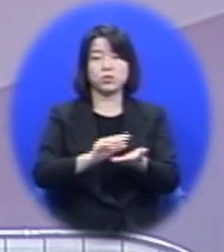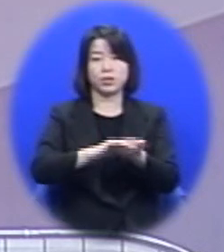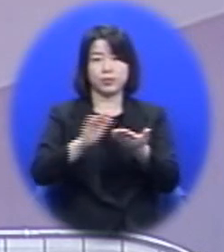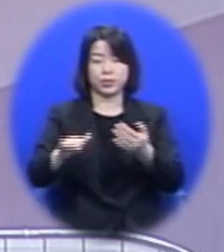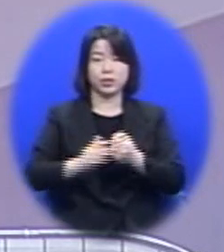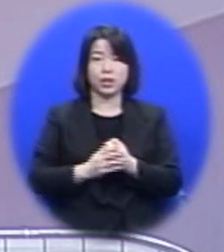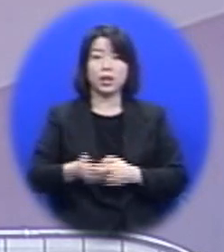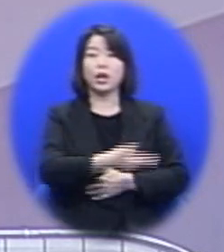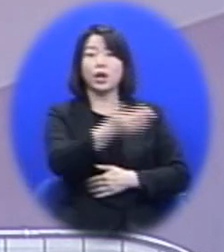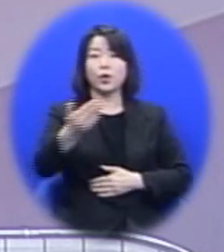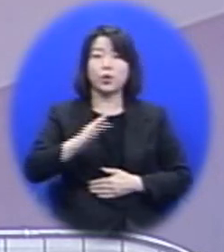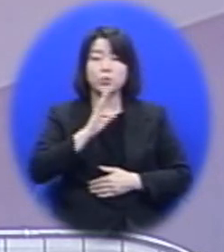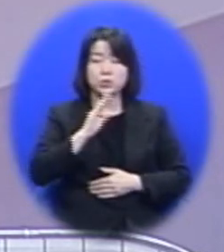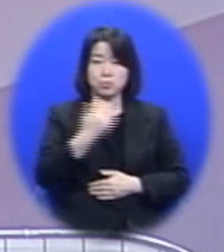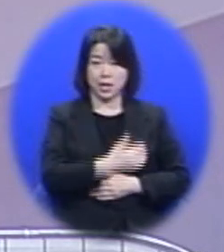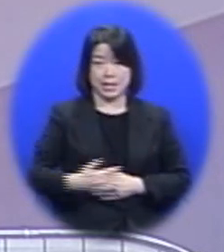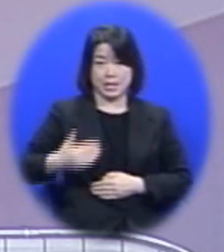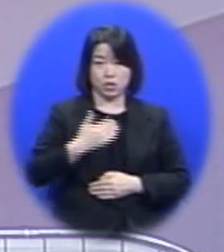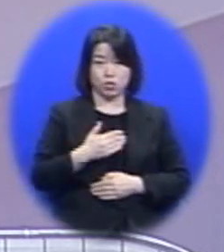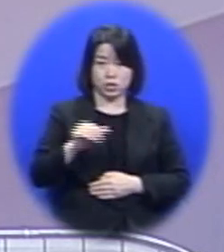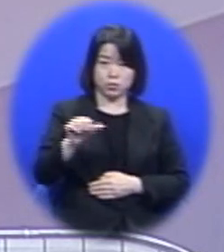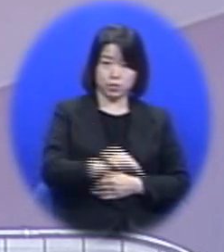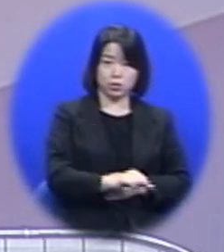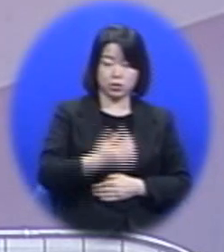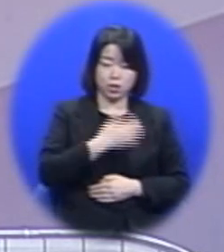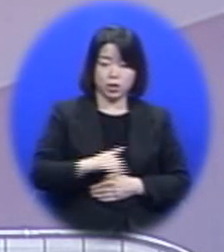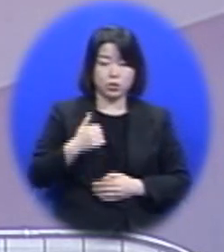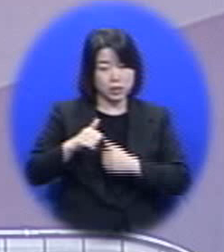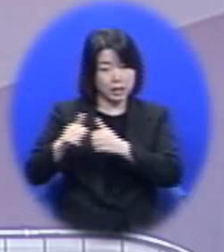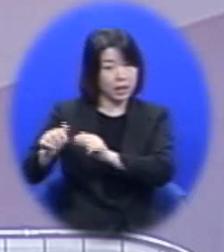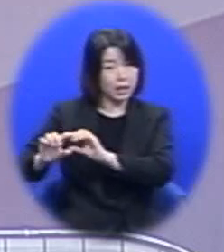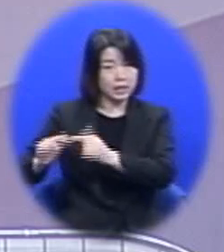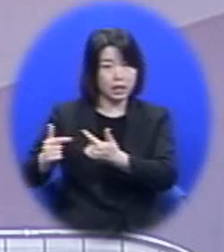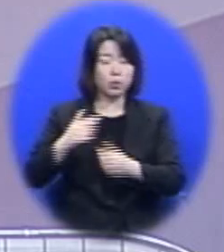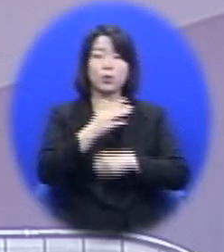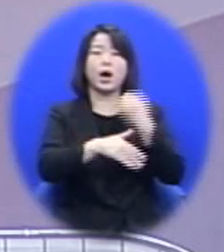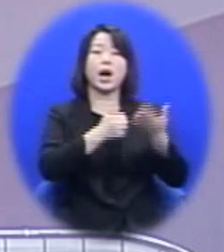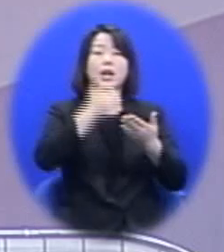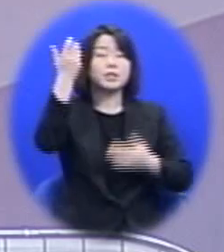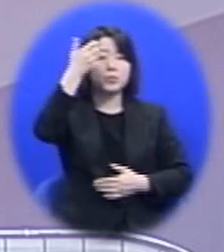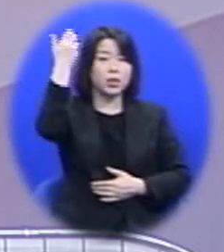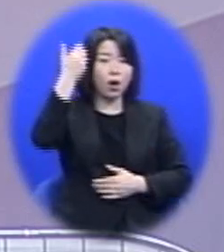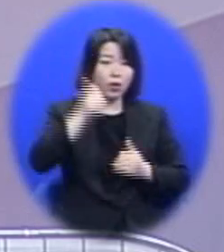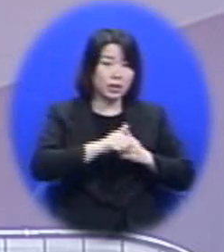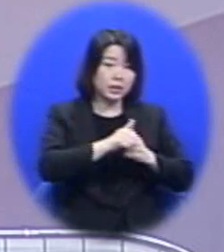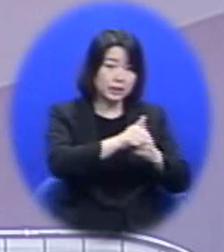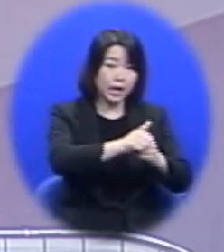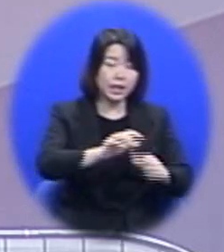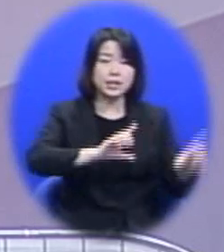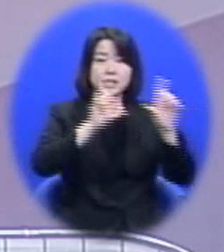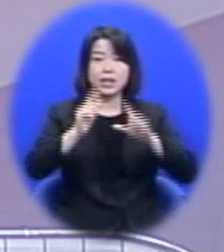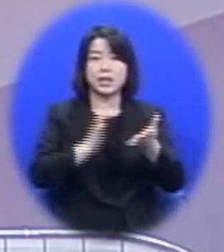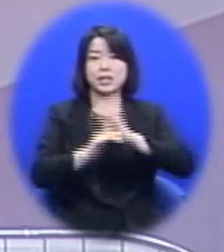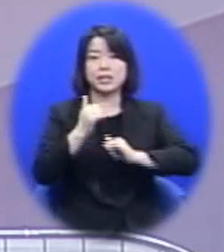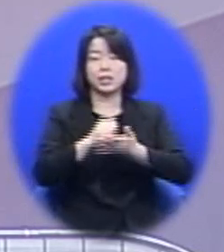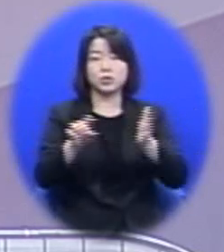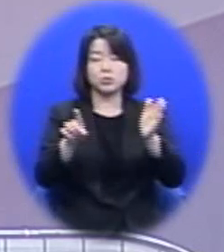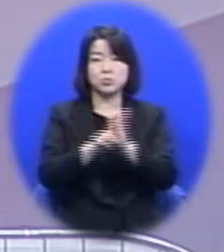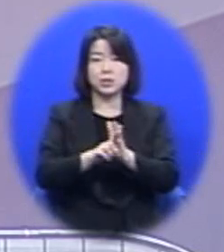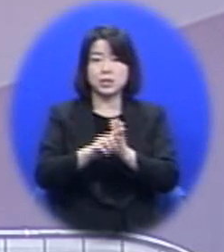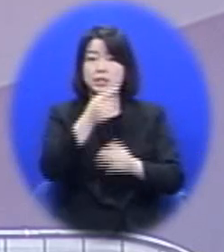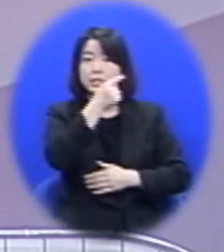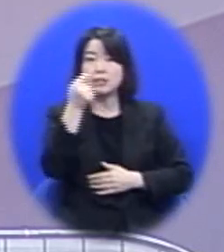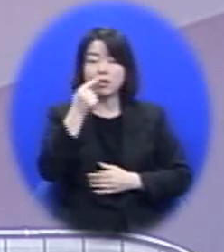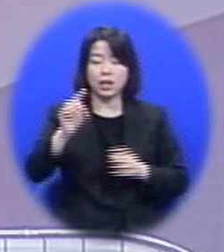여러분은 정말 육신에 져서 육신을 따라가지 않고 하나님의 영을 따라 사는 예수 믿은 증거가 삶 속에